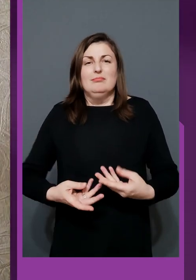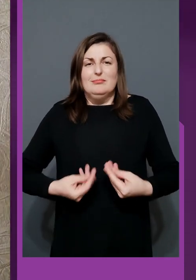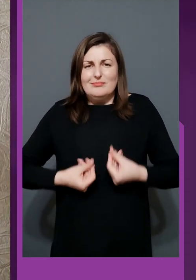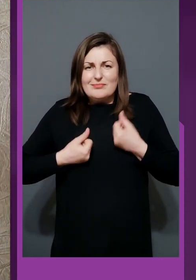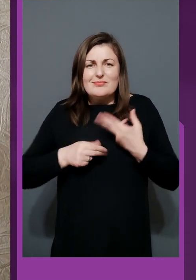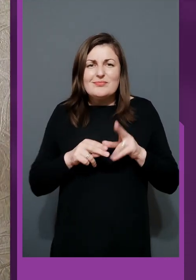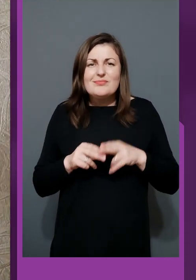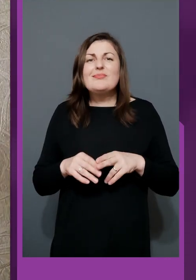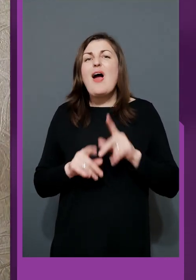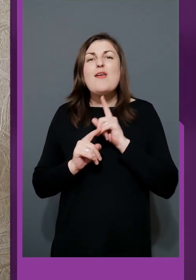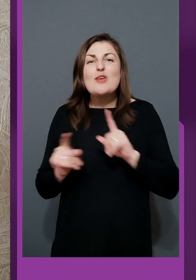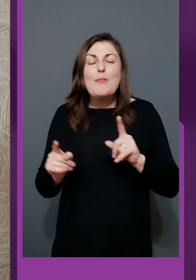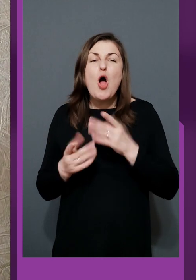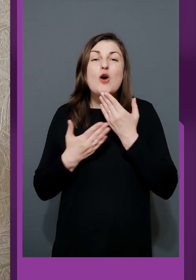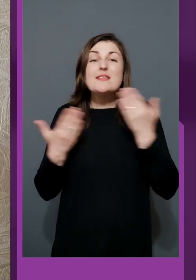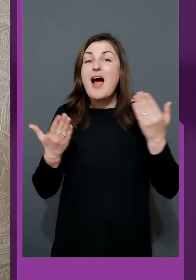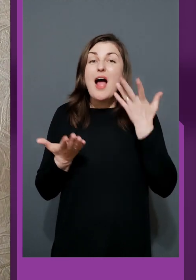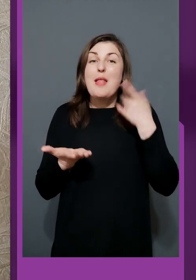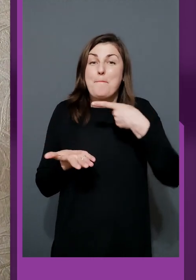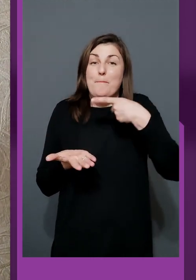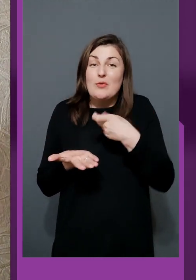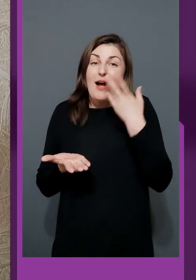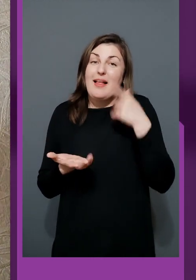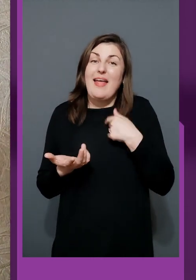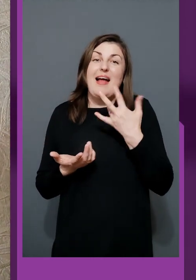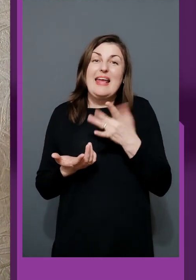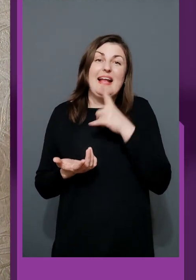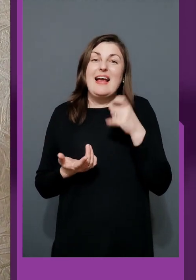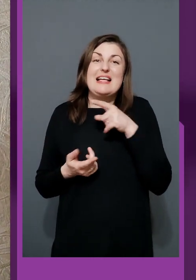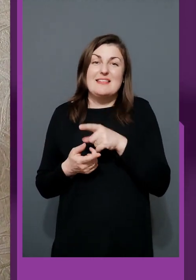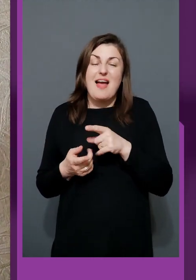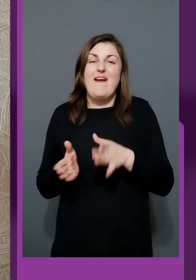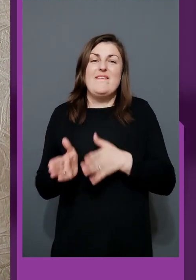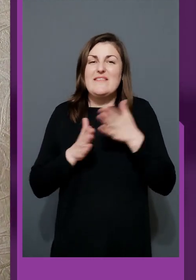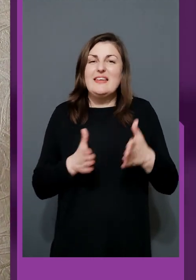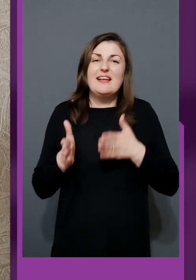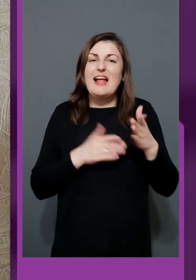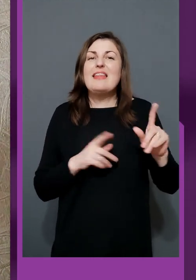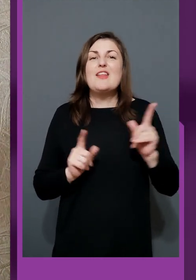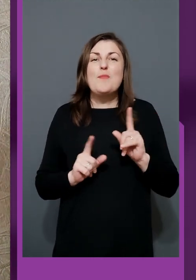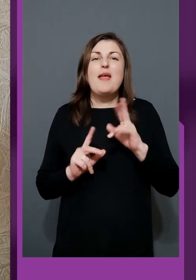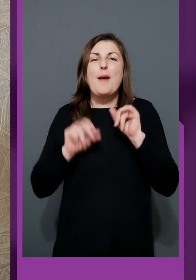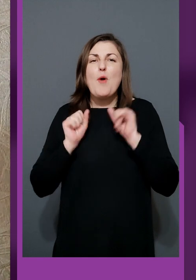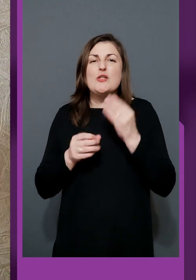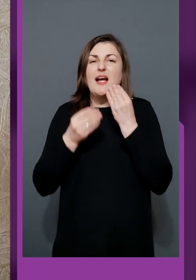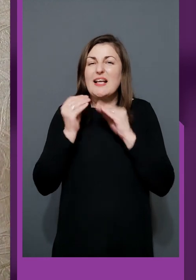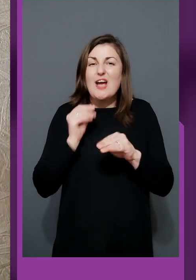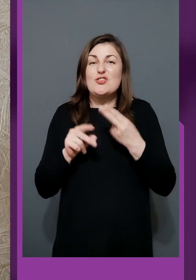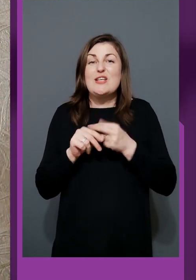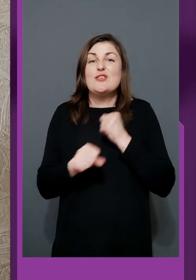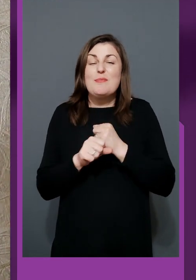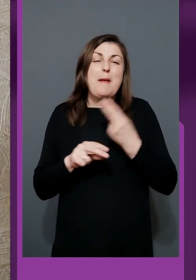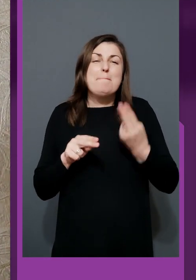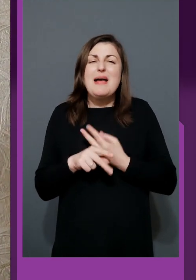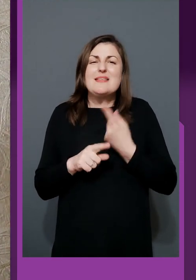захоплена цим особливо останнім пострілом коли я декілька разів його від кладала щоб якомога краще його